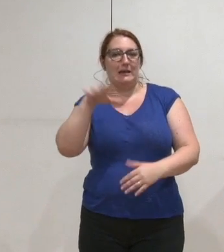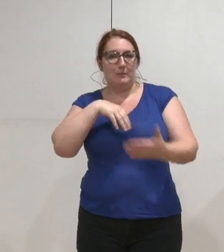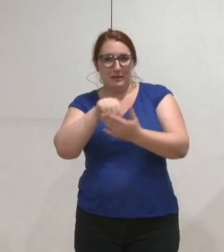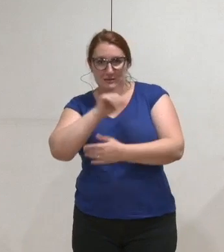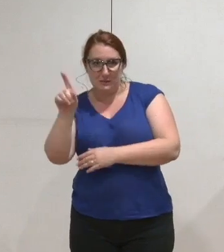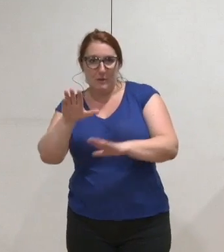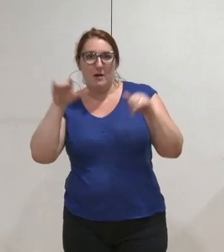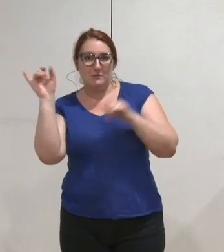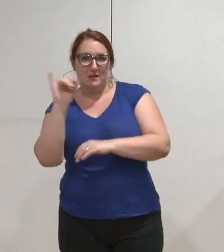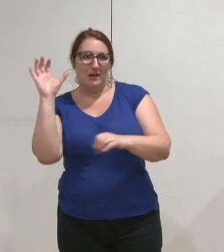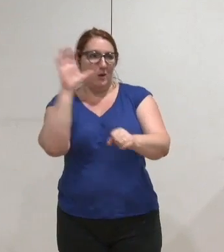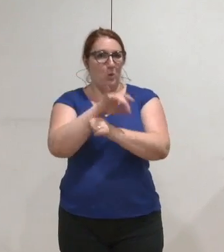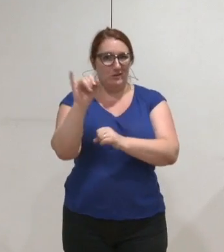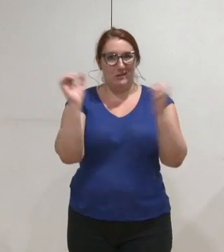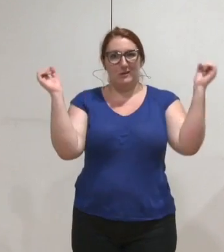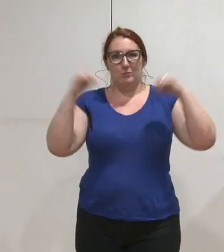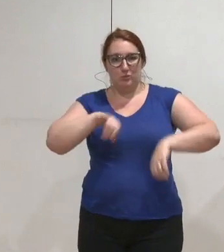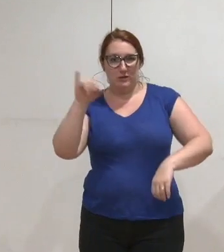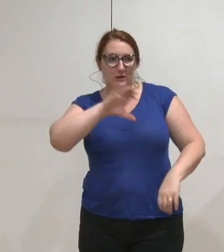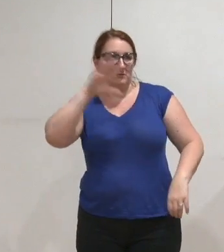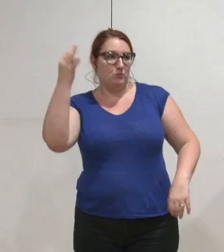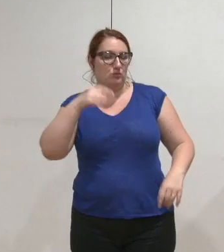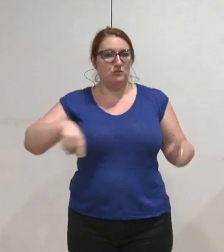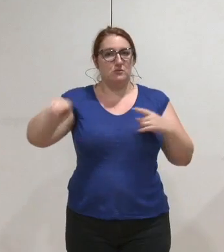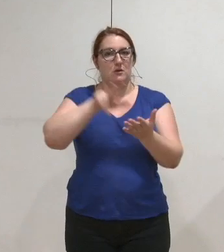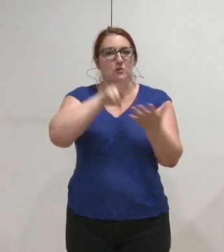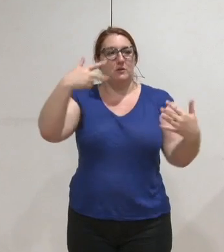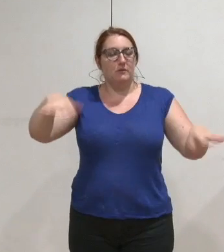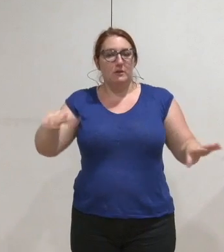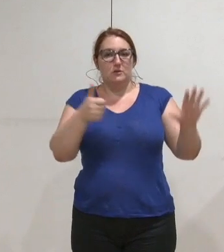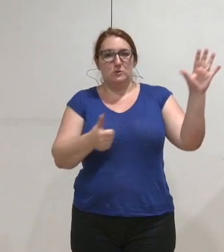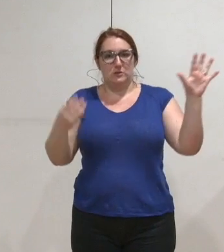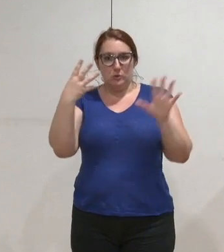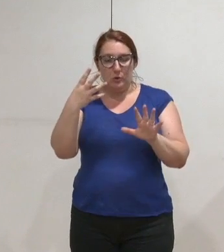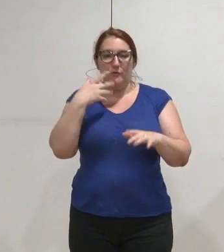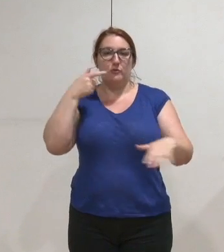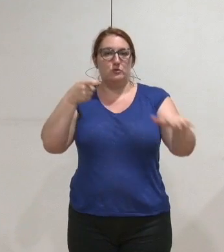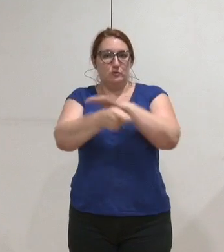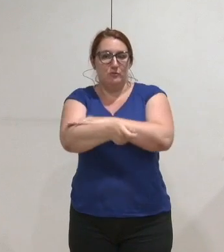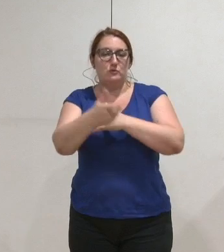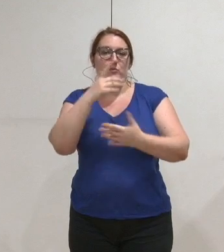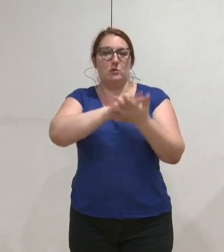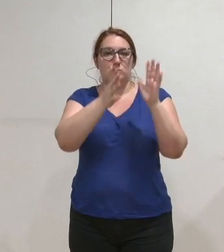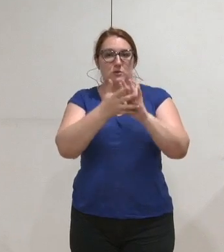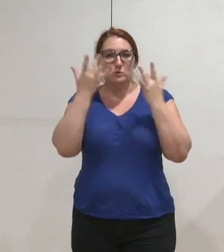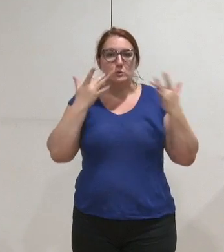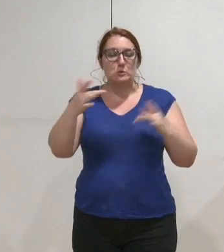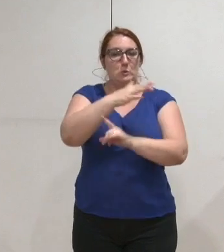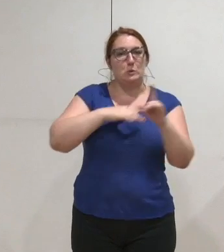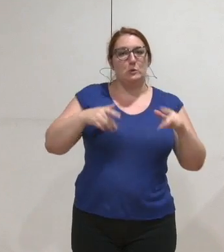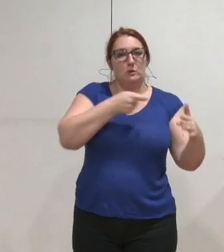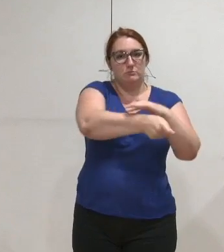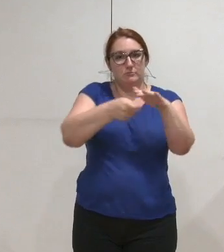contre qui vote pour unanimité délibération adoptée la 69 des attribut de subvention aux associations sociocculturelles